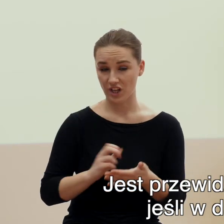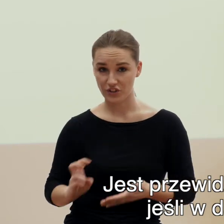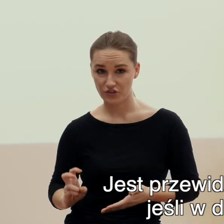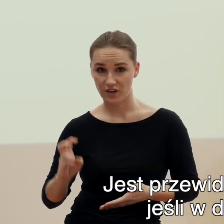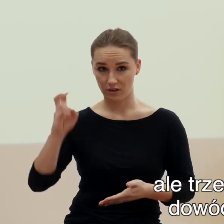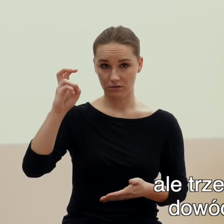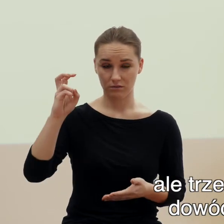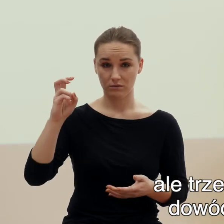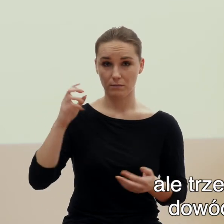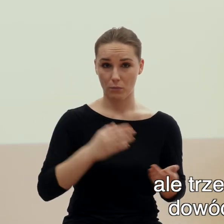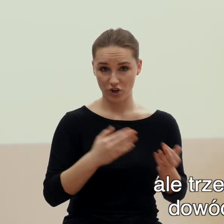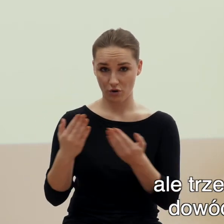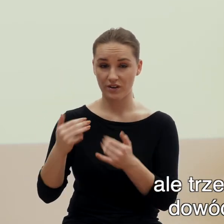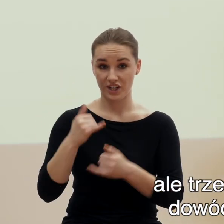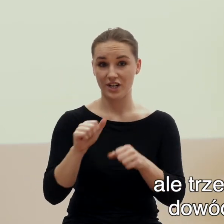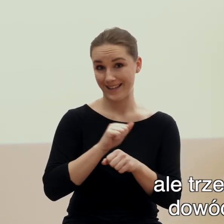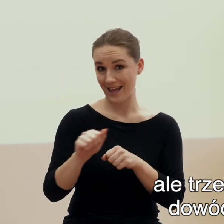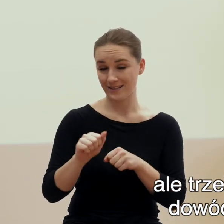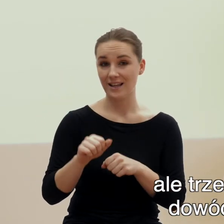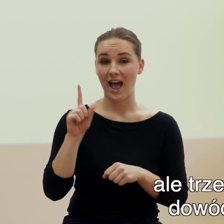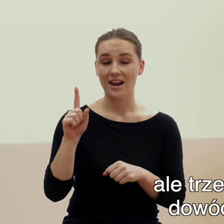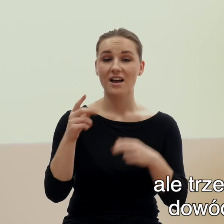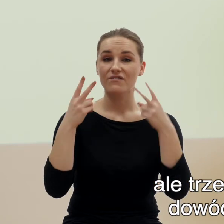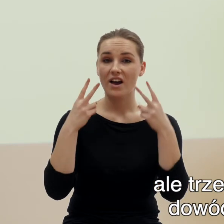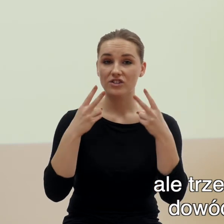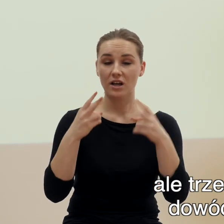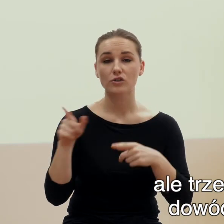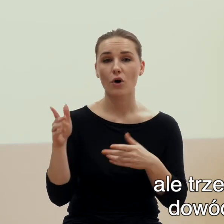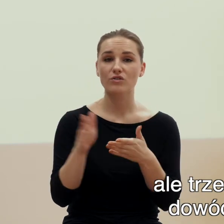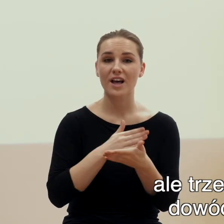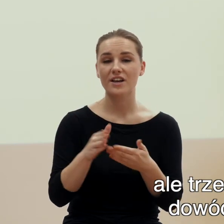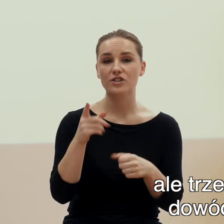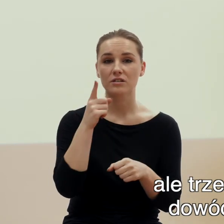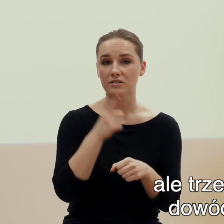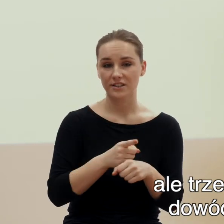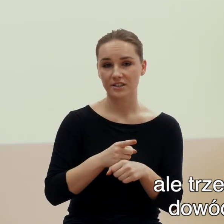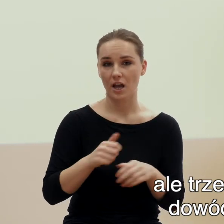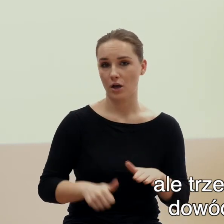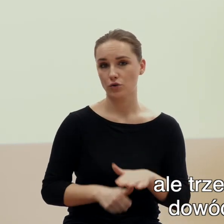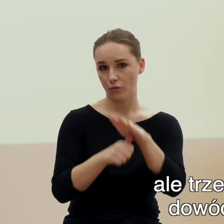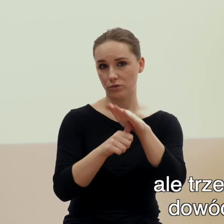znajduje, ale trzeba pamiętać, że to zależy od decyzji dowódcy akcji ewakuacyjnej, czyli